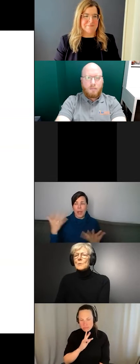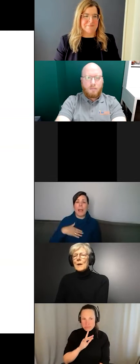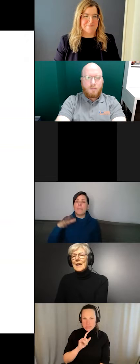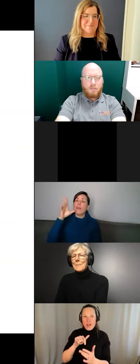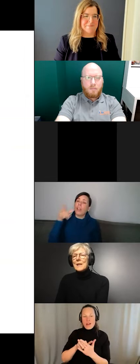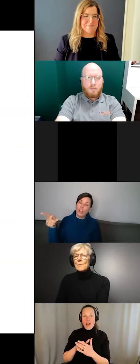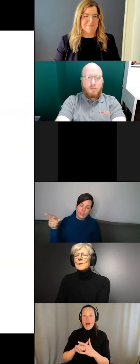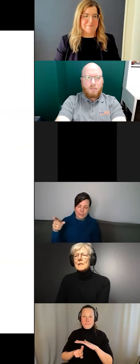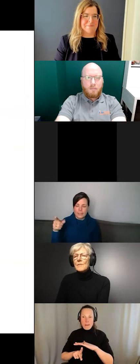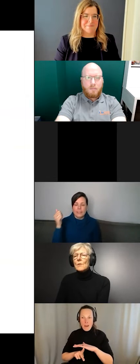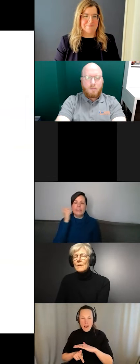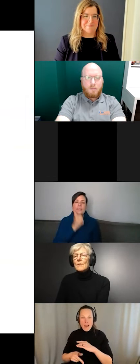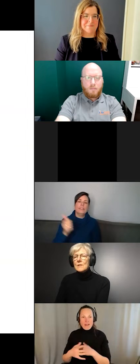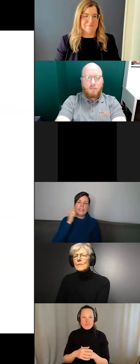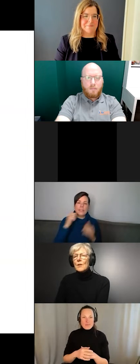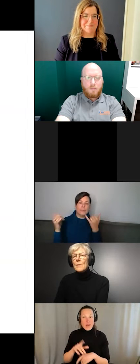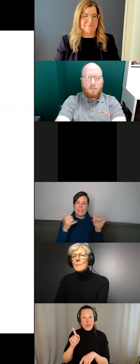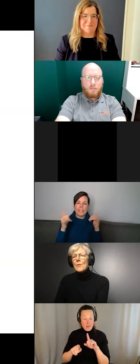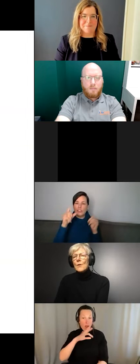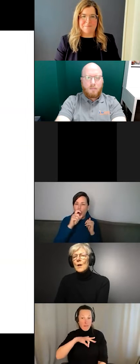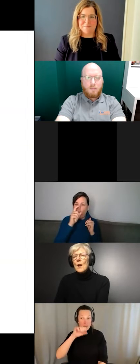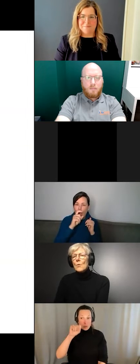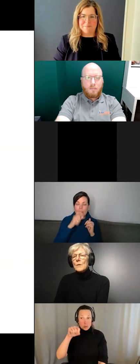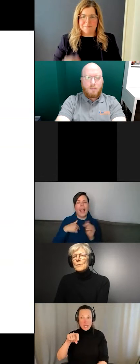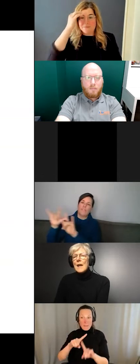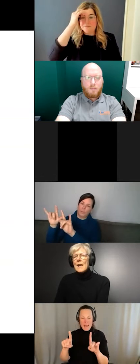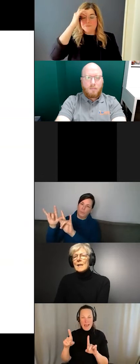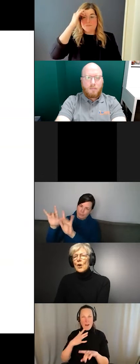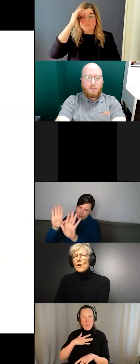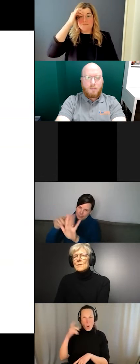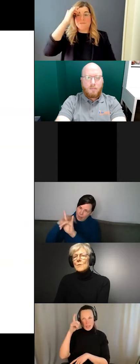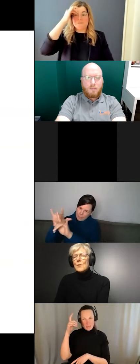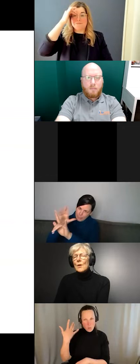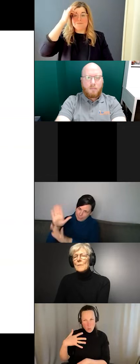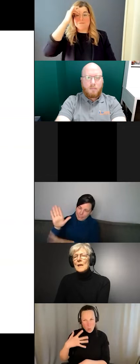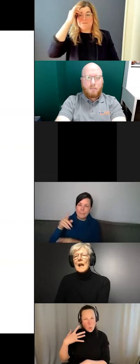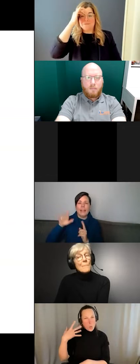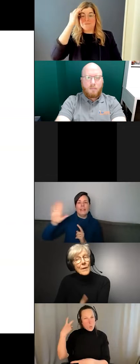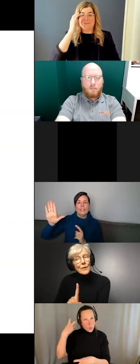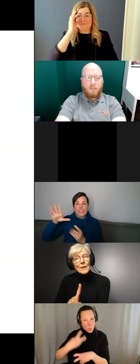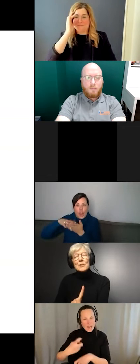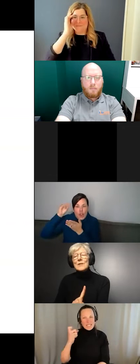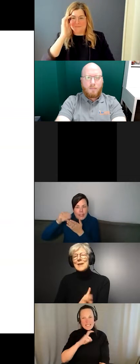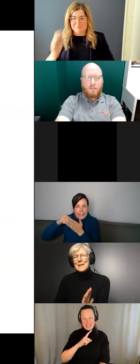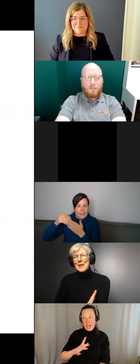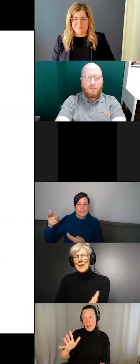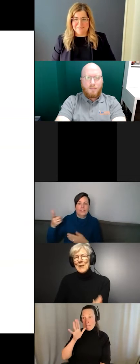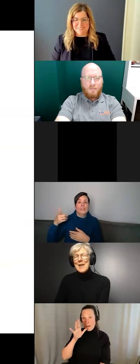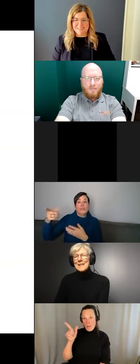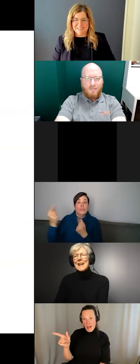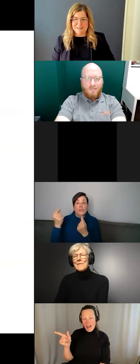apprendre à parler. Quand j'étais à l'école élémentaire, où, il y avait certains avantages, mais dans mon expérience, c'est vraiment difficile. Ma